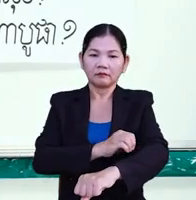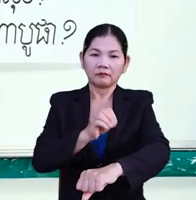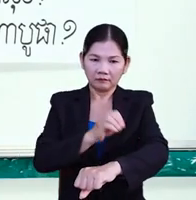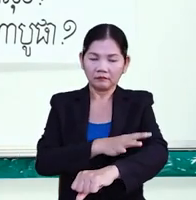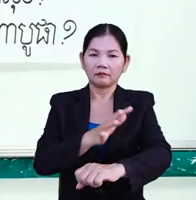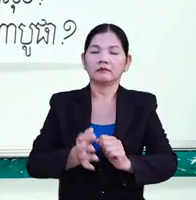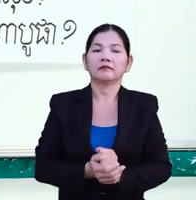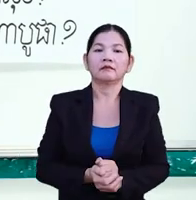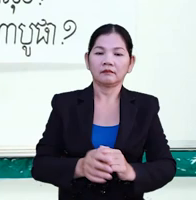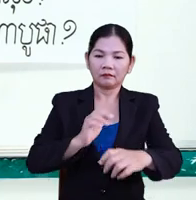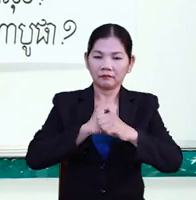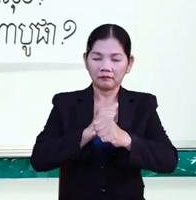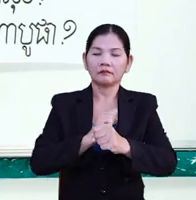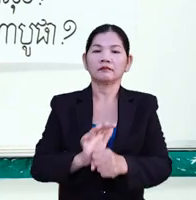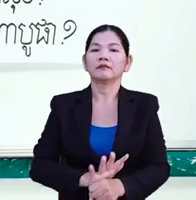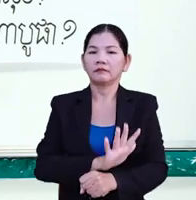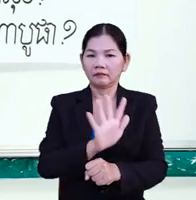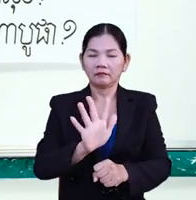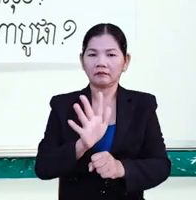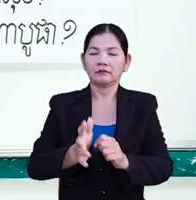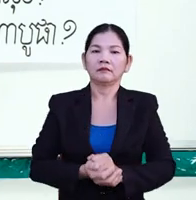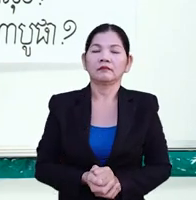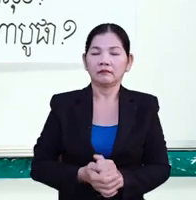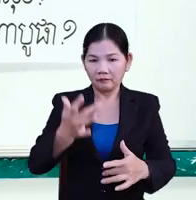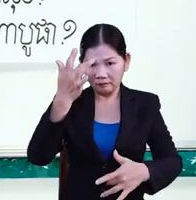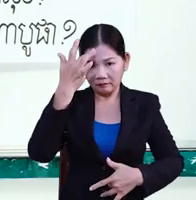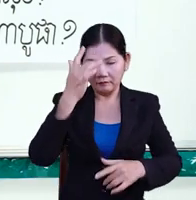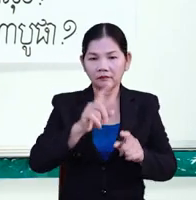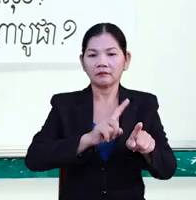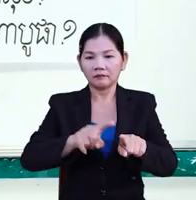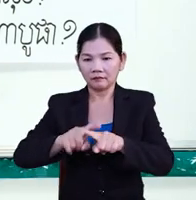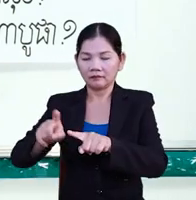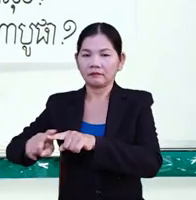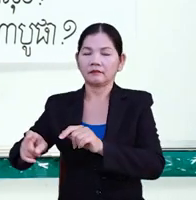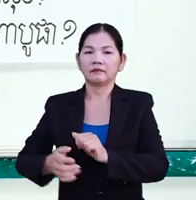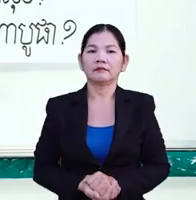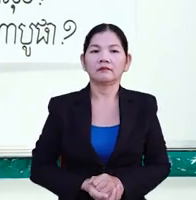ក៏ជែលដើម្បីការពារជំងឺ COVID-19